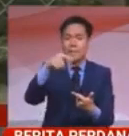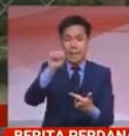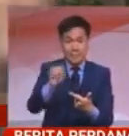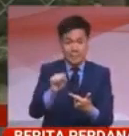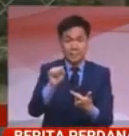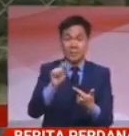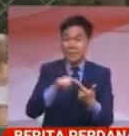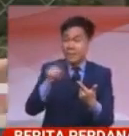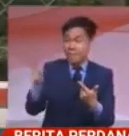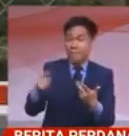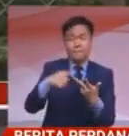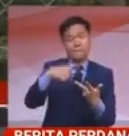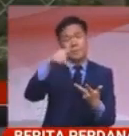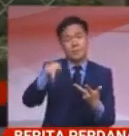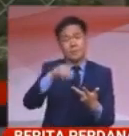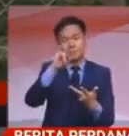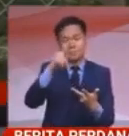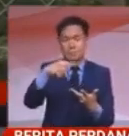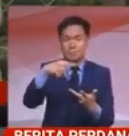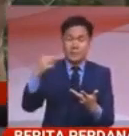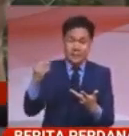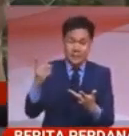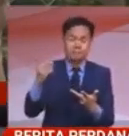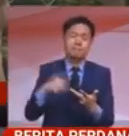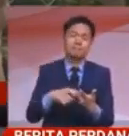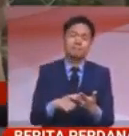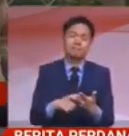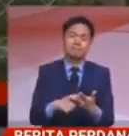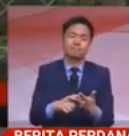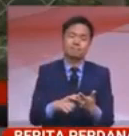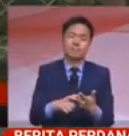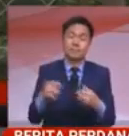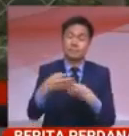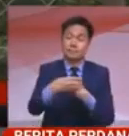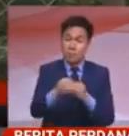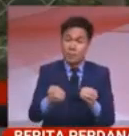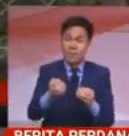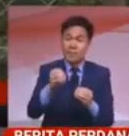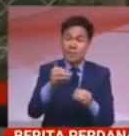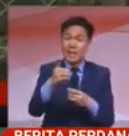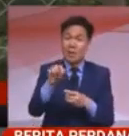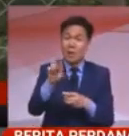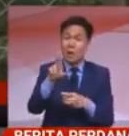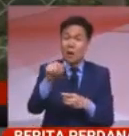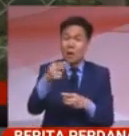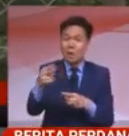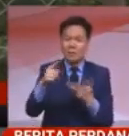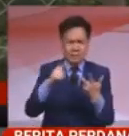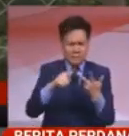begitu juga pejabat daerah, untuk mereka melakukan kerja-kerja segera.